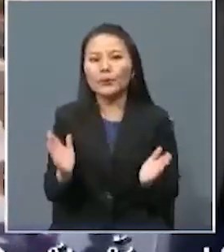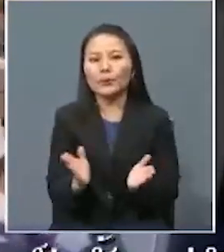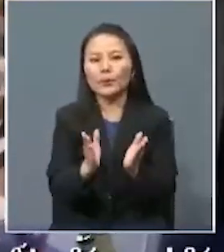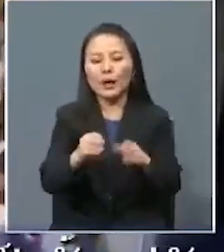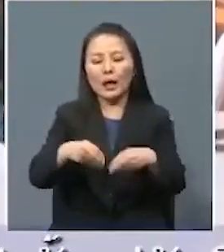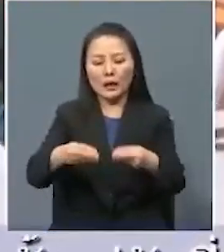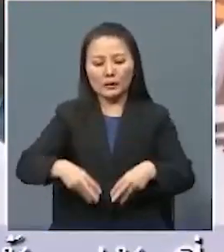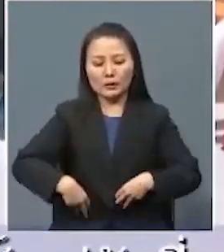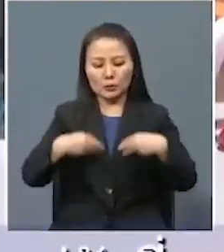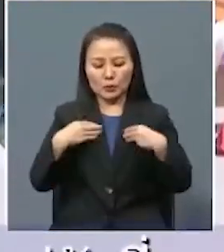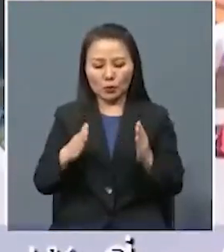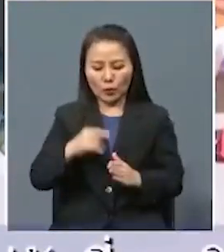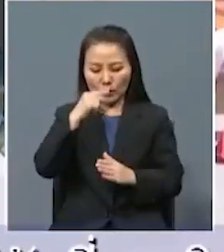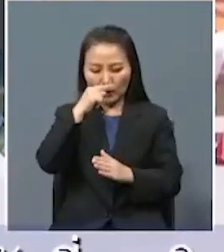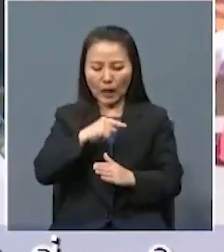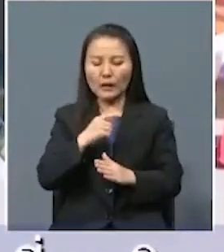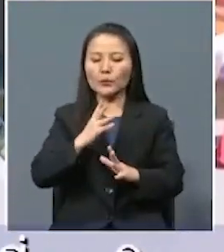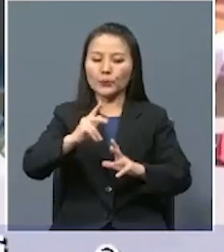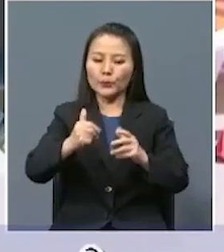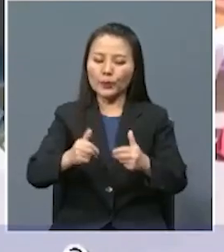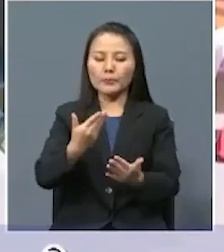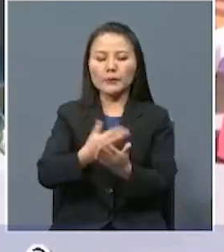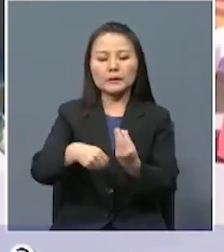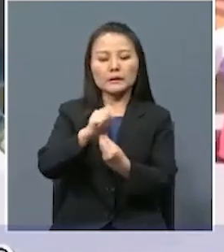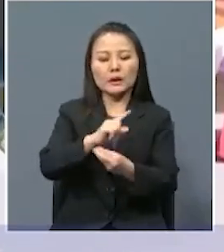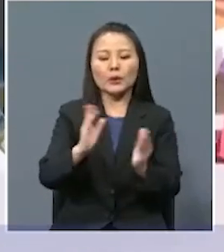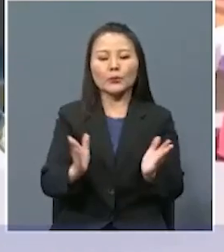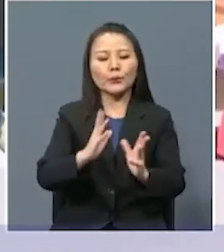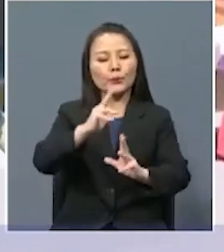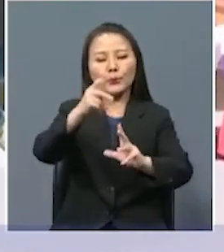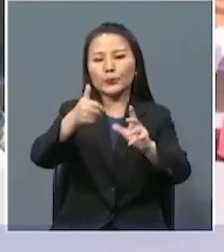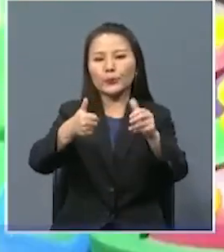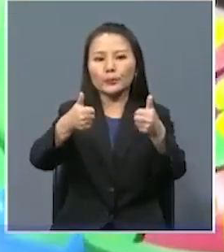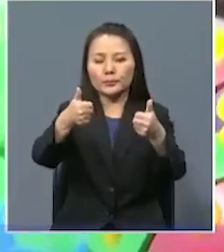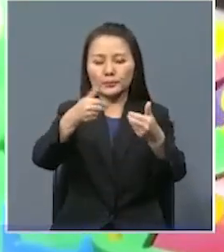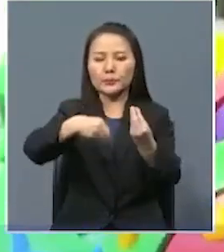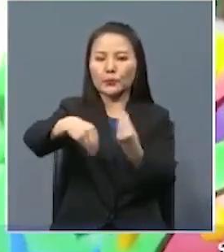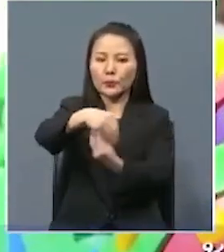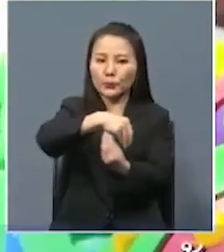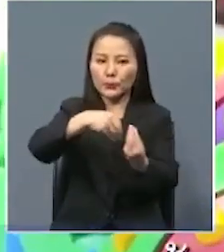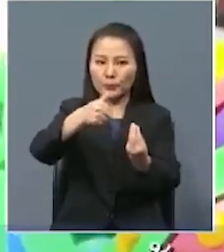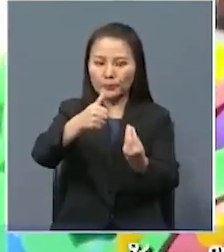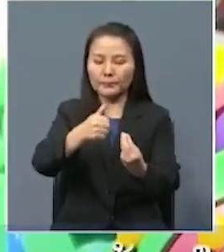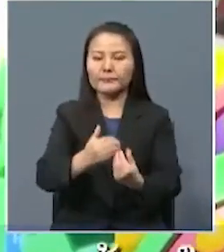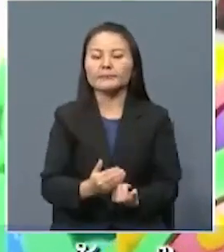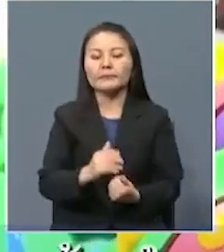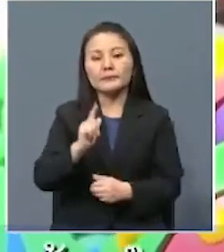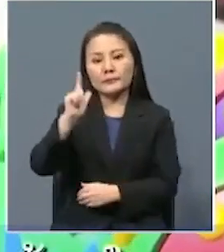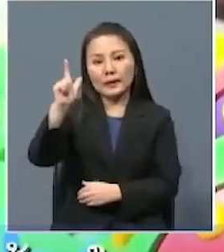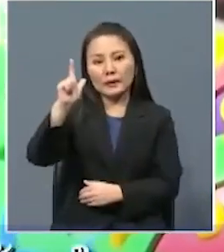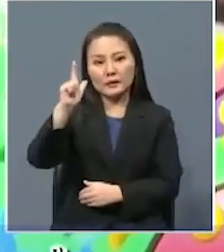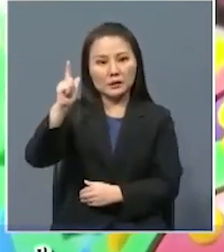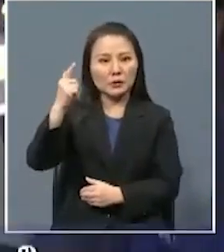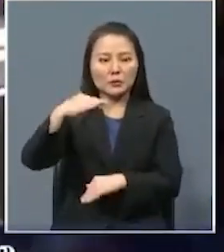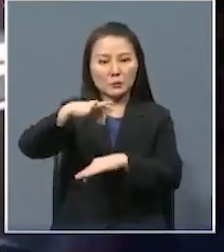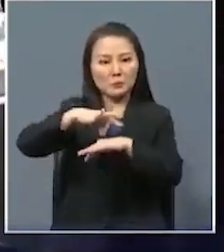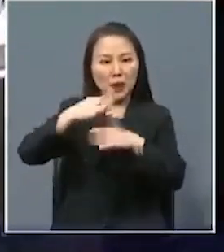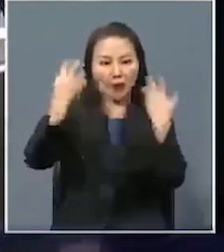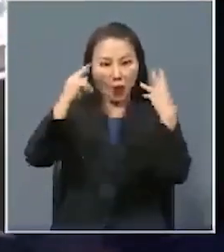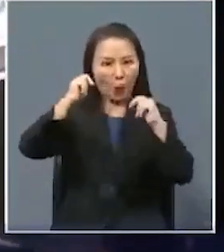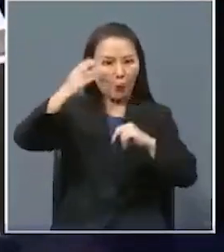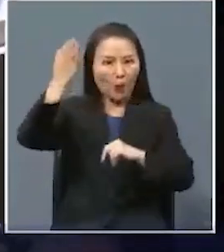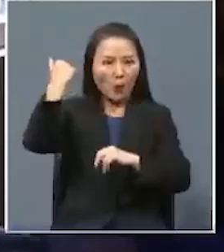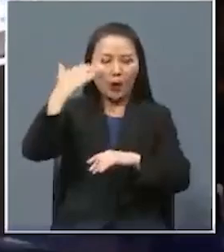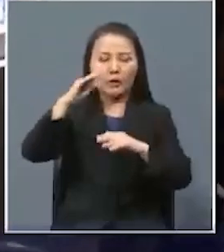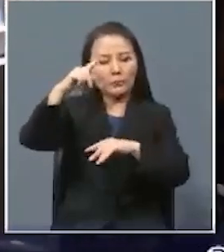อยู่ดีมีสุขและกระตุ้นเศรษฐกิจให้ก้าวหน้าในงานนะครับคุณทักษิณชินวัตรอดีตนายกรัฐมนตรีเดินทางมาร่วมงาน